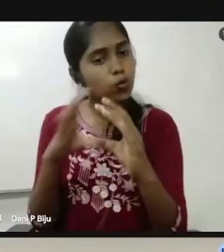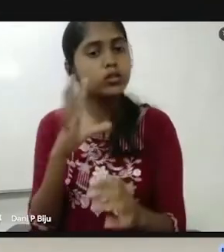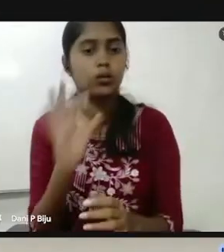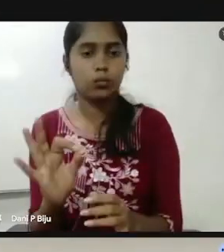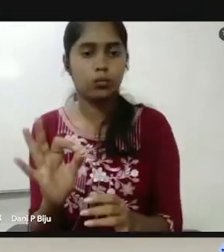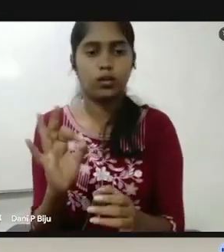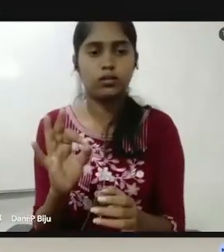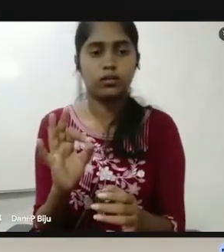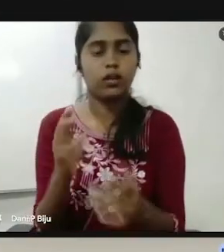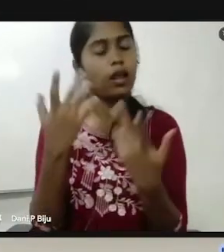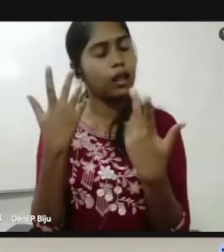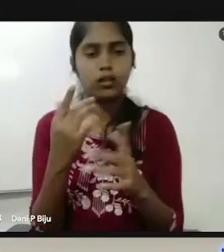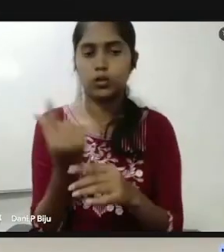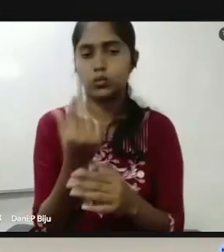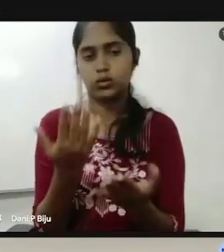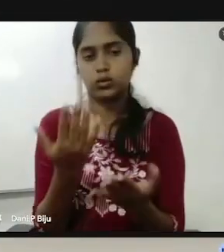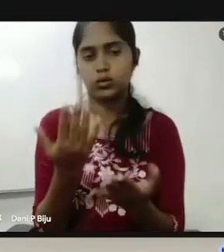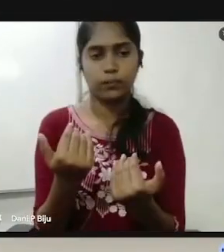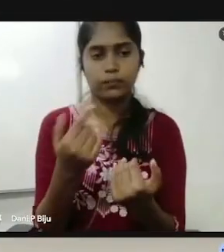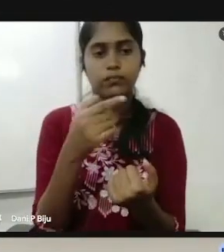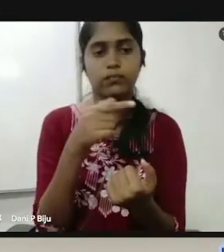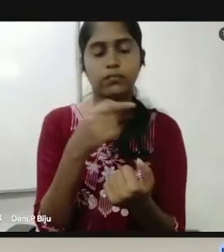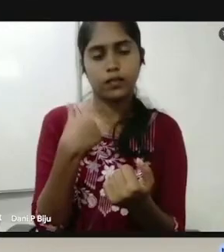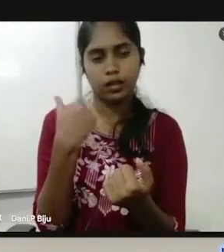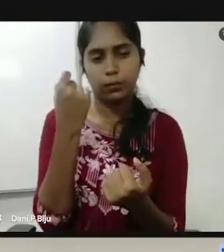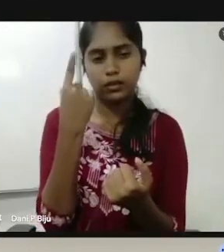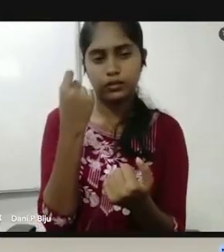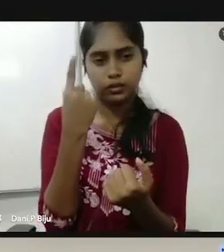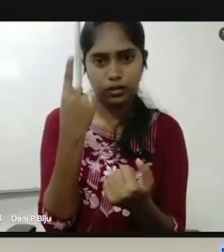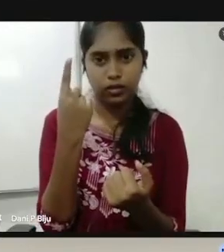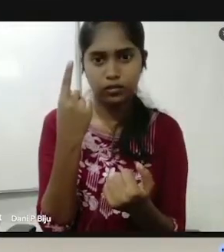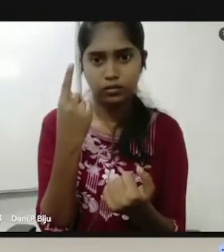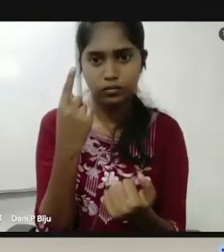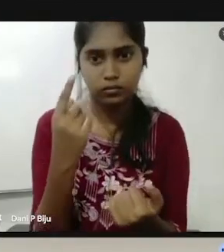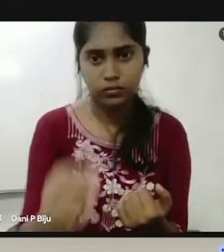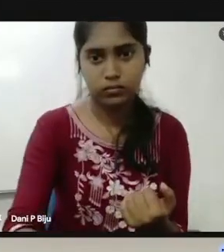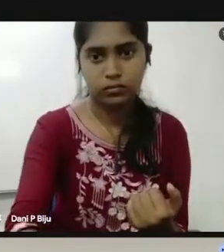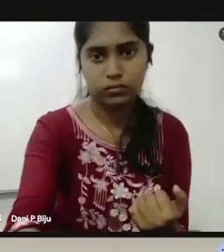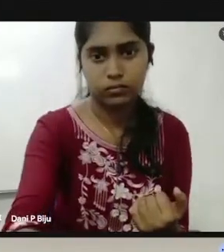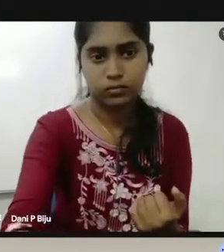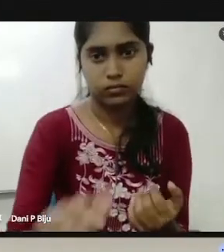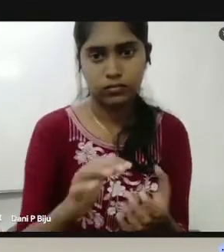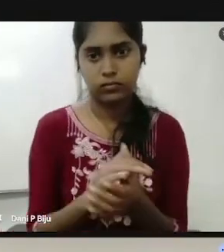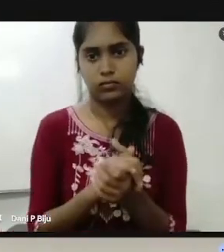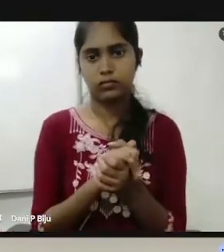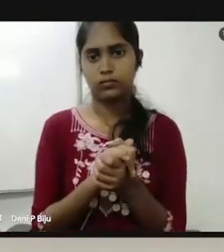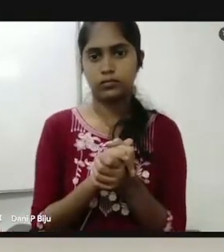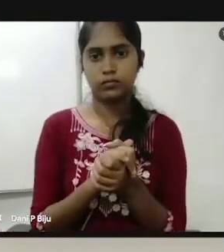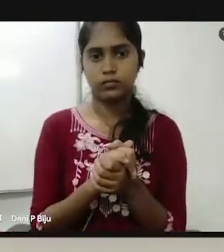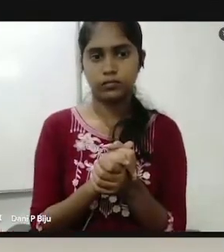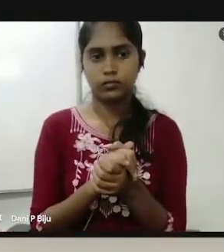ഞാൻ എനിക്ക് മനസ്സിലായതുപോലെയാണ് ആൻസർ ചെയ്തിരിക്കുന്നത്. നിങ്ങൾ ഉദ്ദേശിച്ചത് ഇതല്ല എന്നുണ്ടെങ്കിൽ ചോദിക്കാം. എന്തോ സോറി